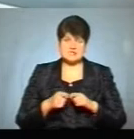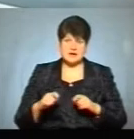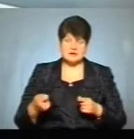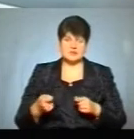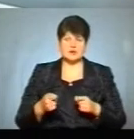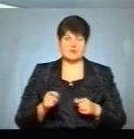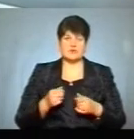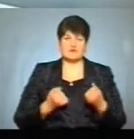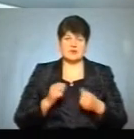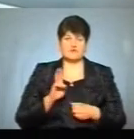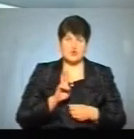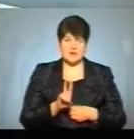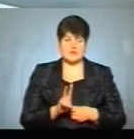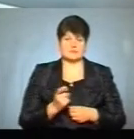тролейбуса,